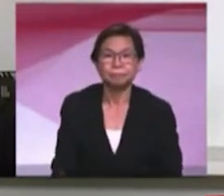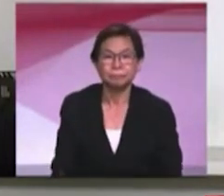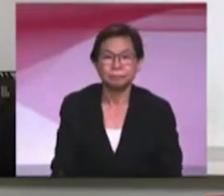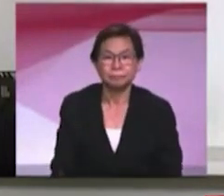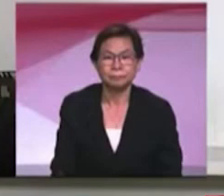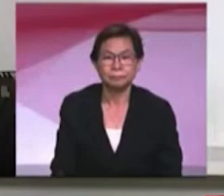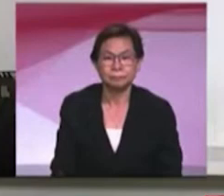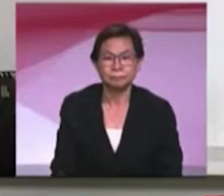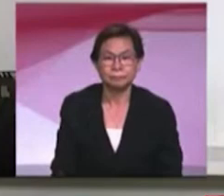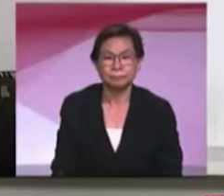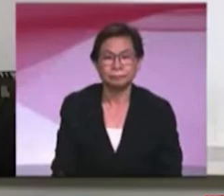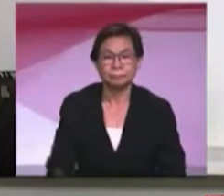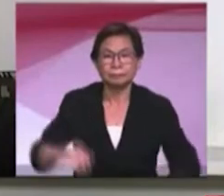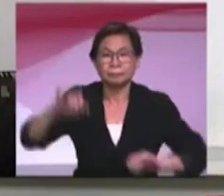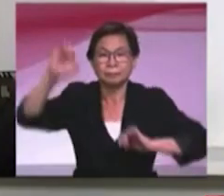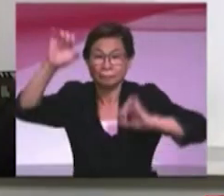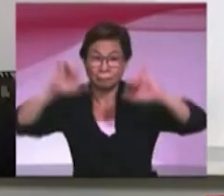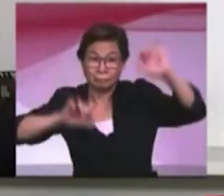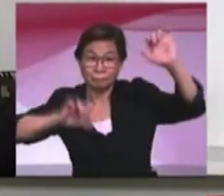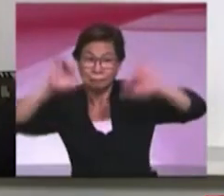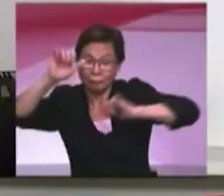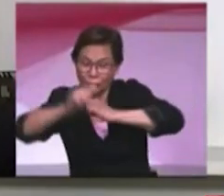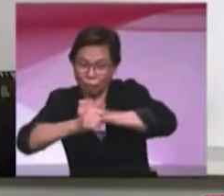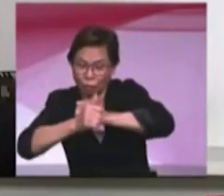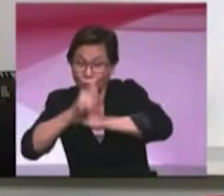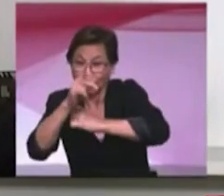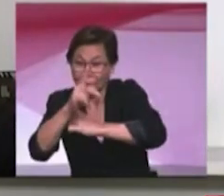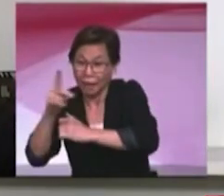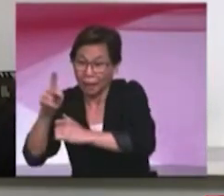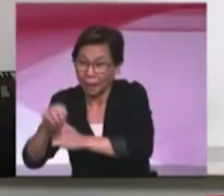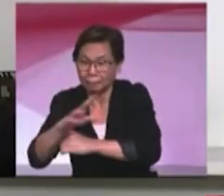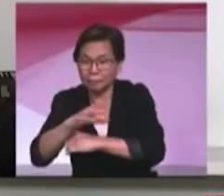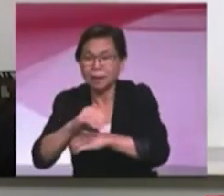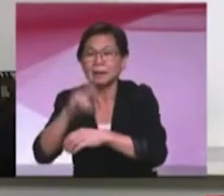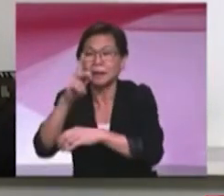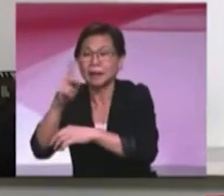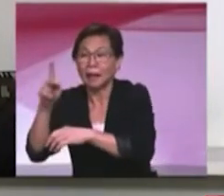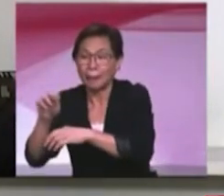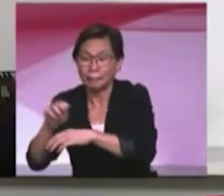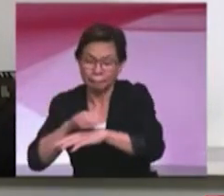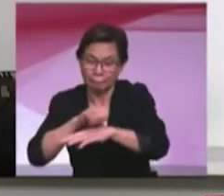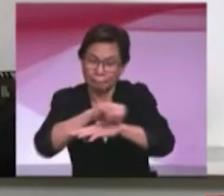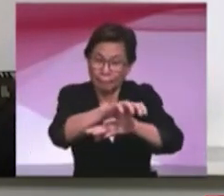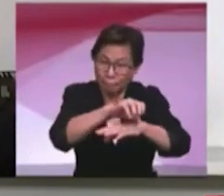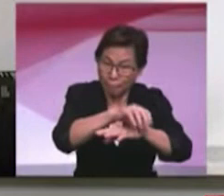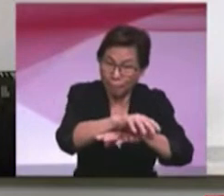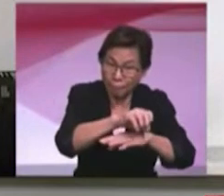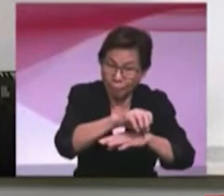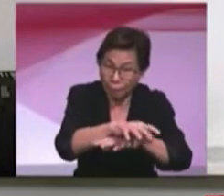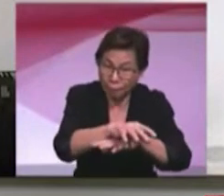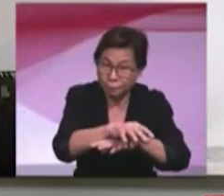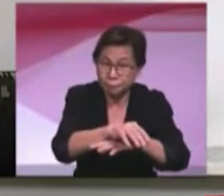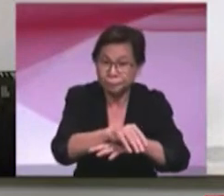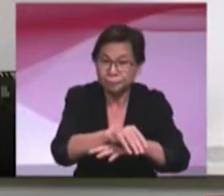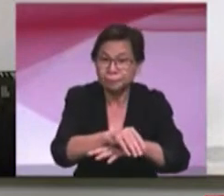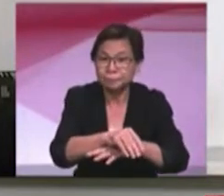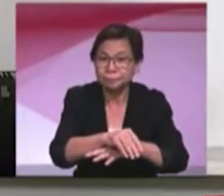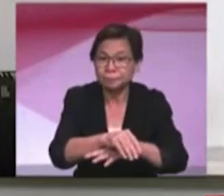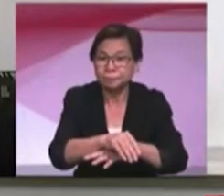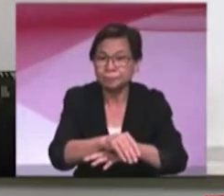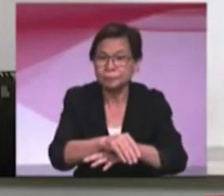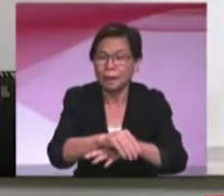Di atas penilaian risiko dan nasihat daripada Kementerian Kesihatan